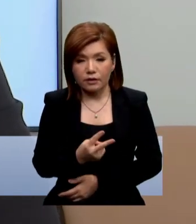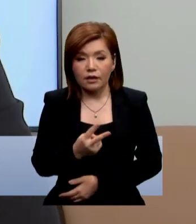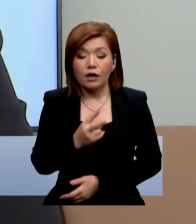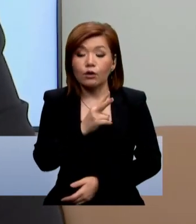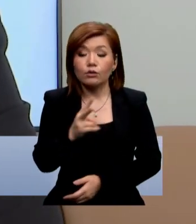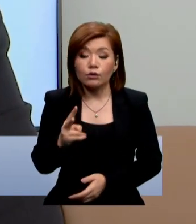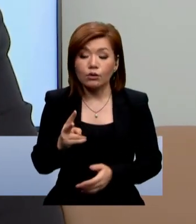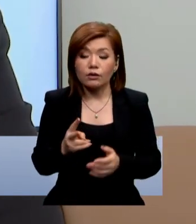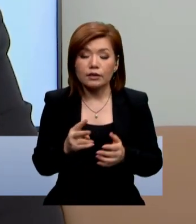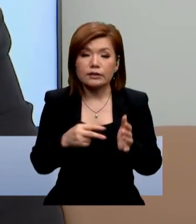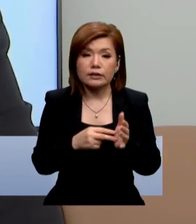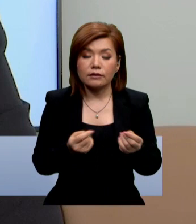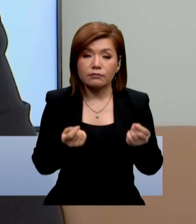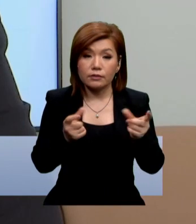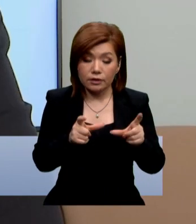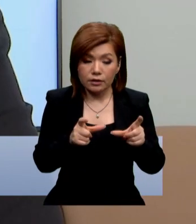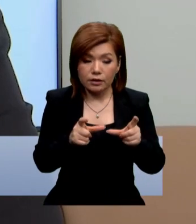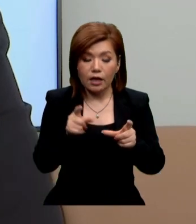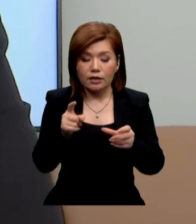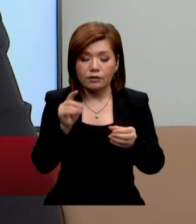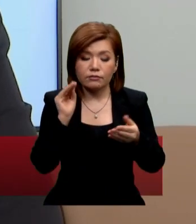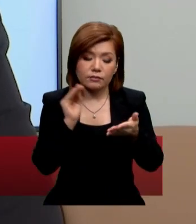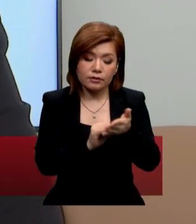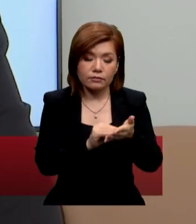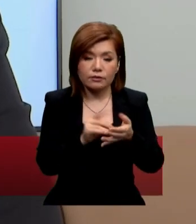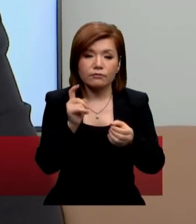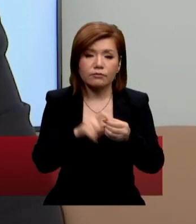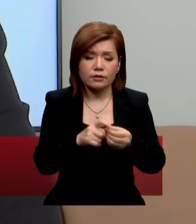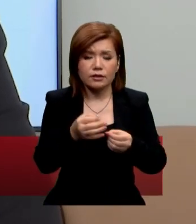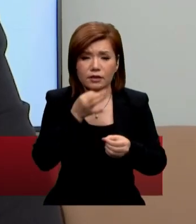видит какой-то скачок цен то конечно же они его фиксируют